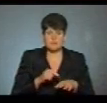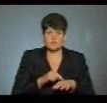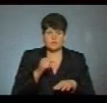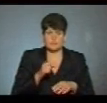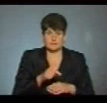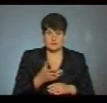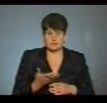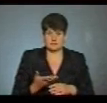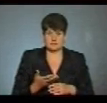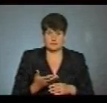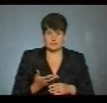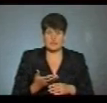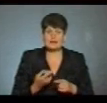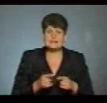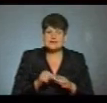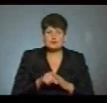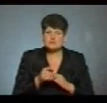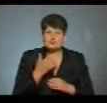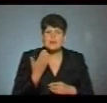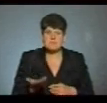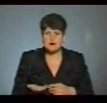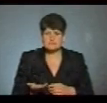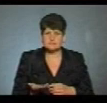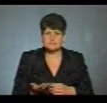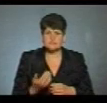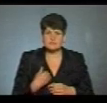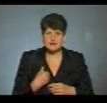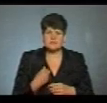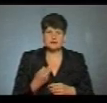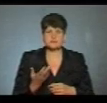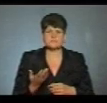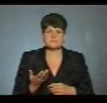вловлюють тварини, правда? Але це не означає, що їх немає. Ми не вловлюємо